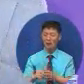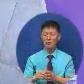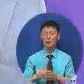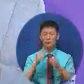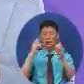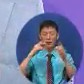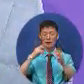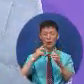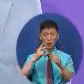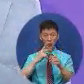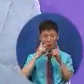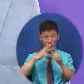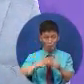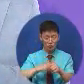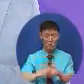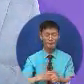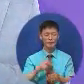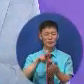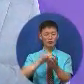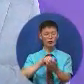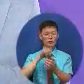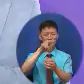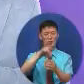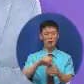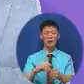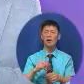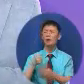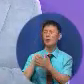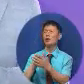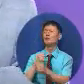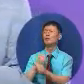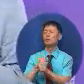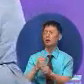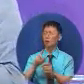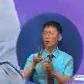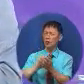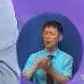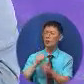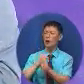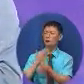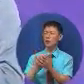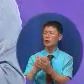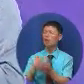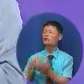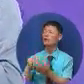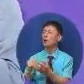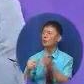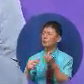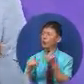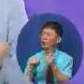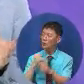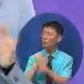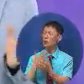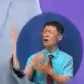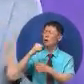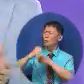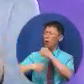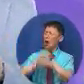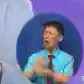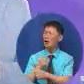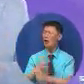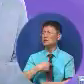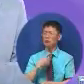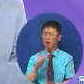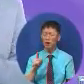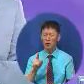아, 대학생들이 과제를 정해주세요. 분량도 정해주세요. 마음대로 하세요를 너무